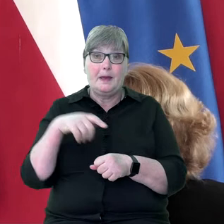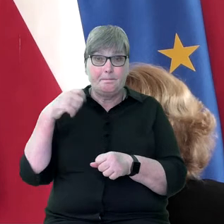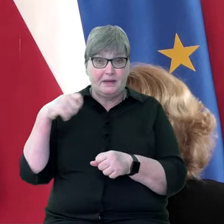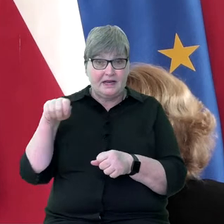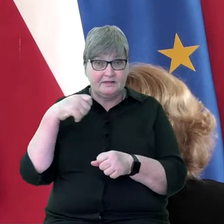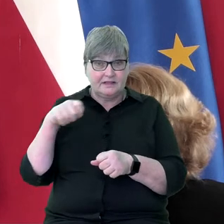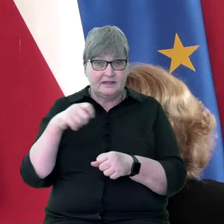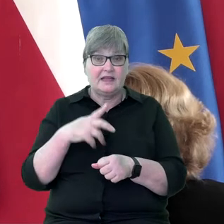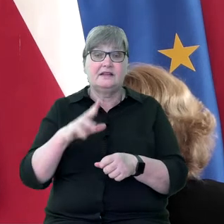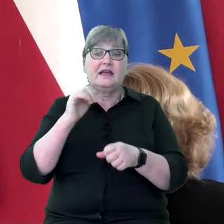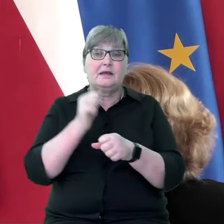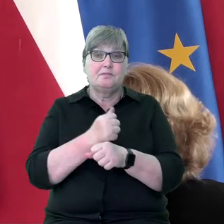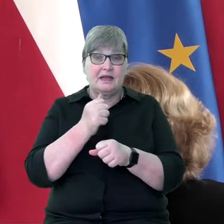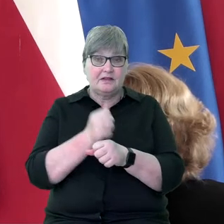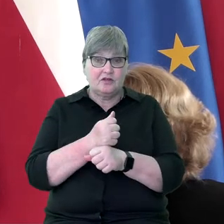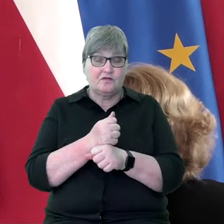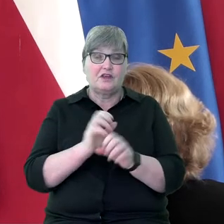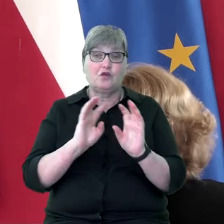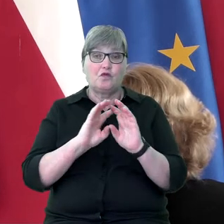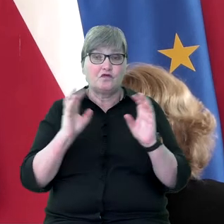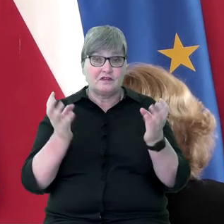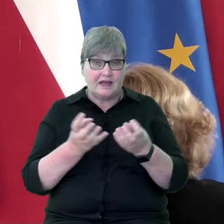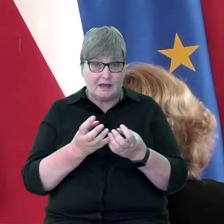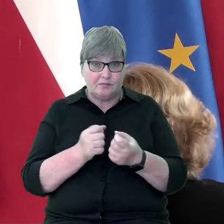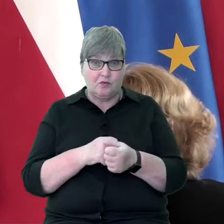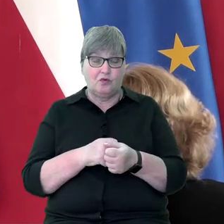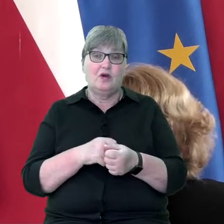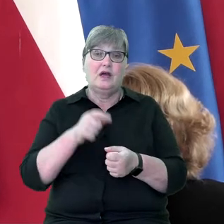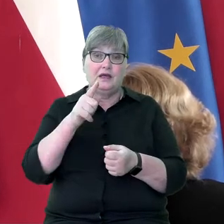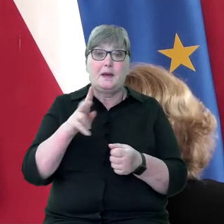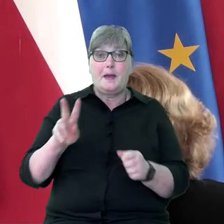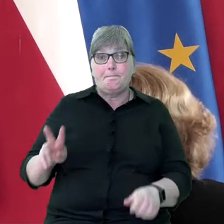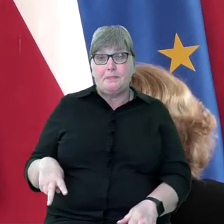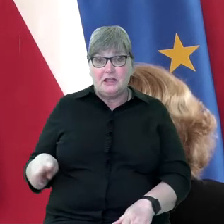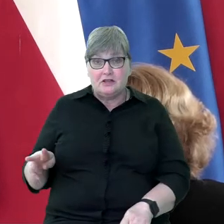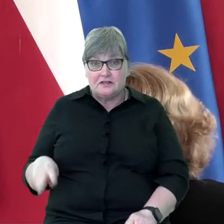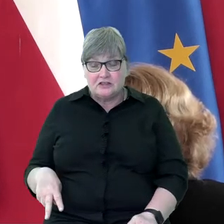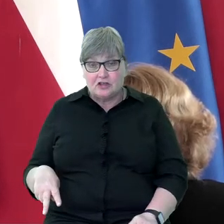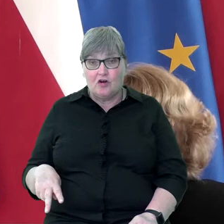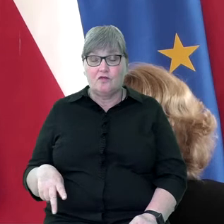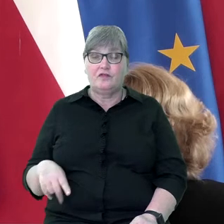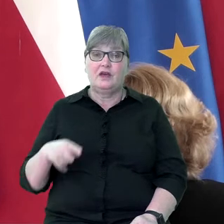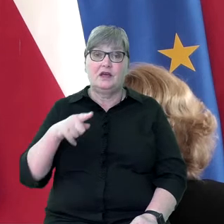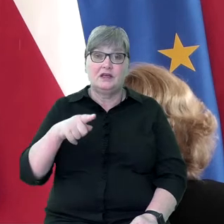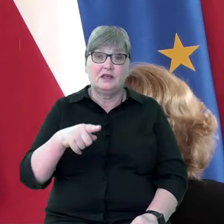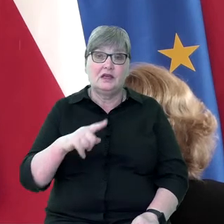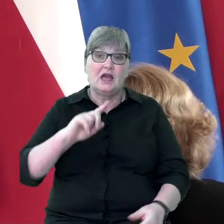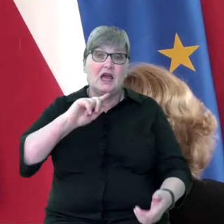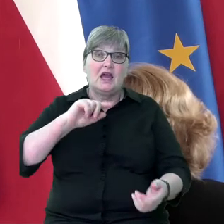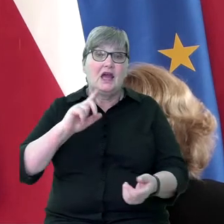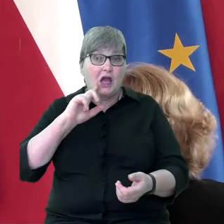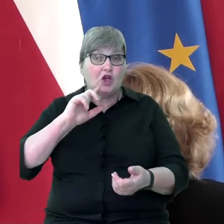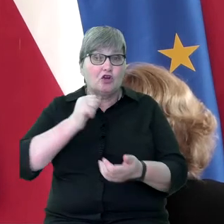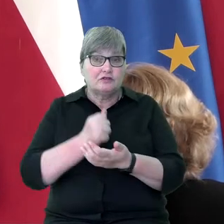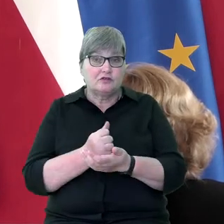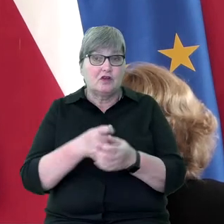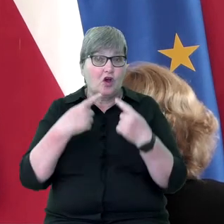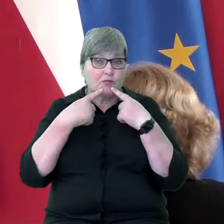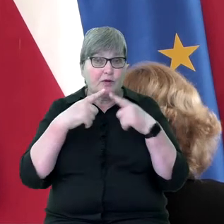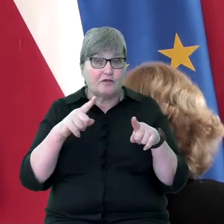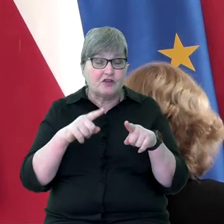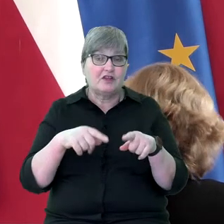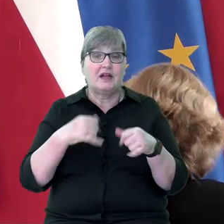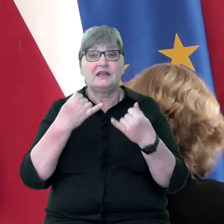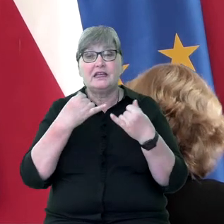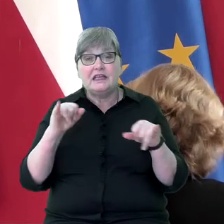i Senatu. Pod ustawę podlegali także ministrowie i konstytucyjnie odpowiedzialni kierownicy innych władz naczelnych i urzędów